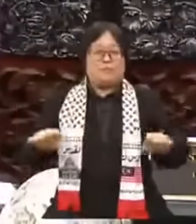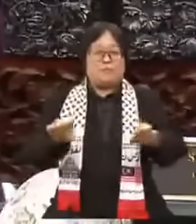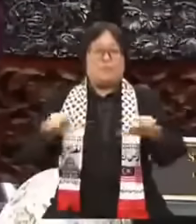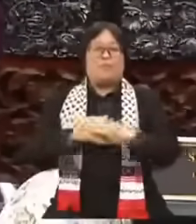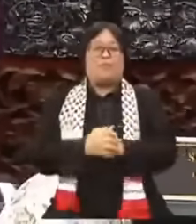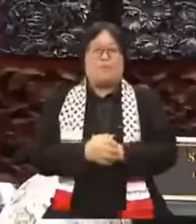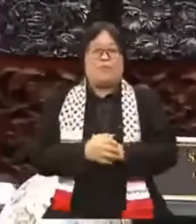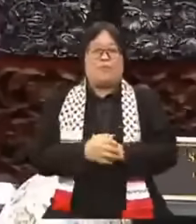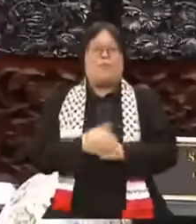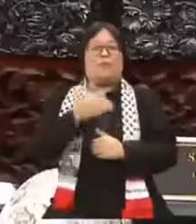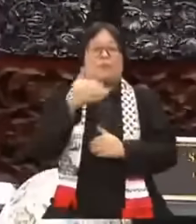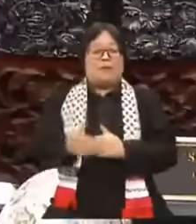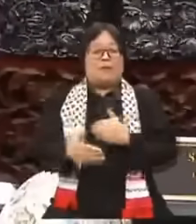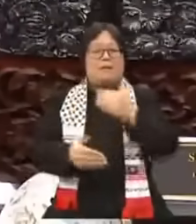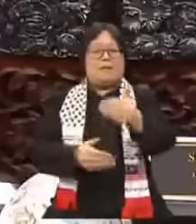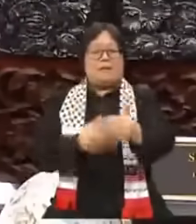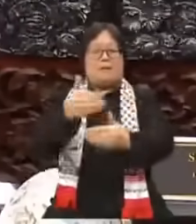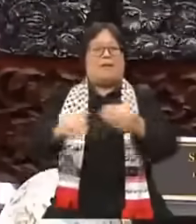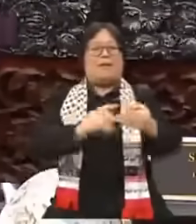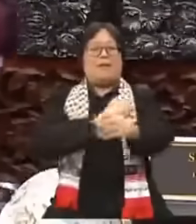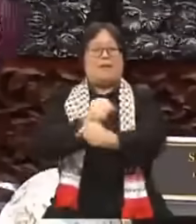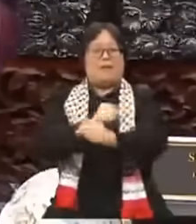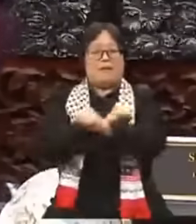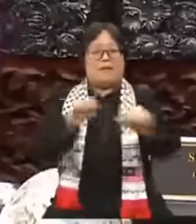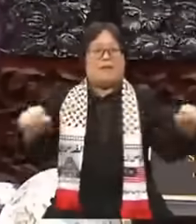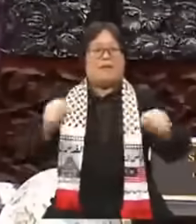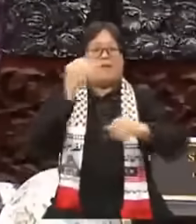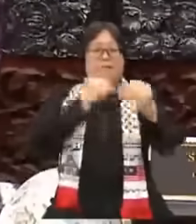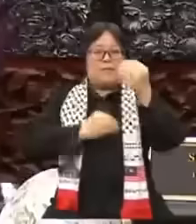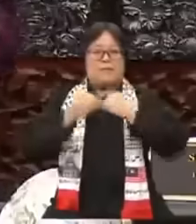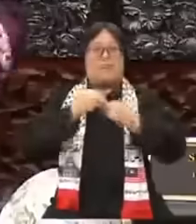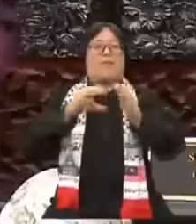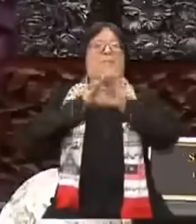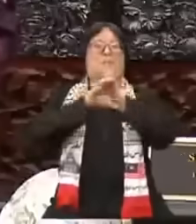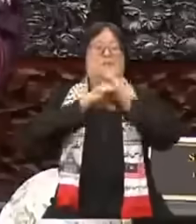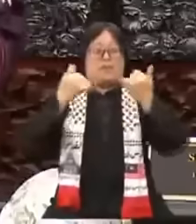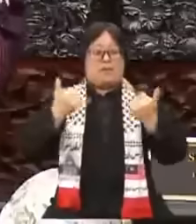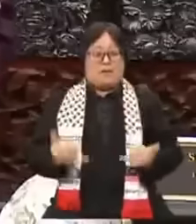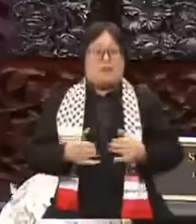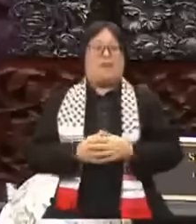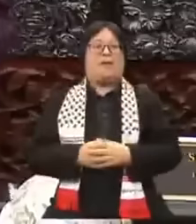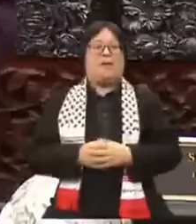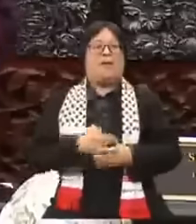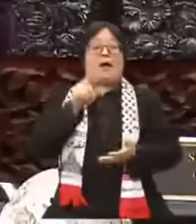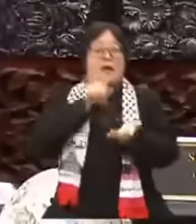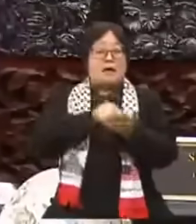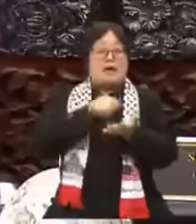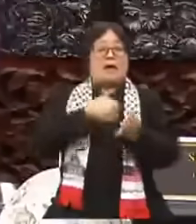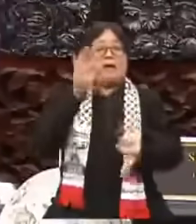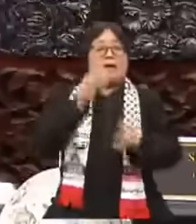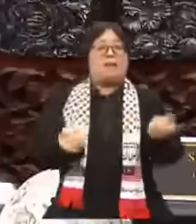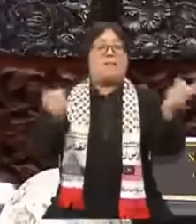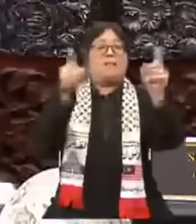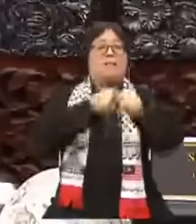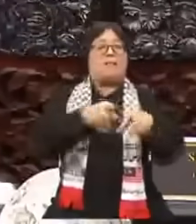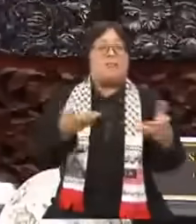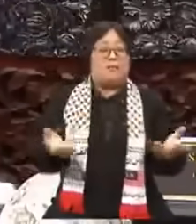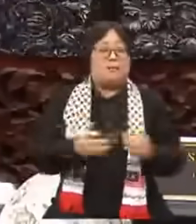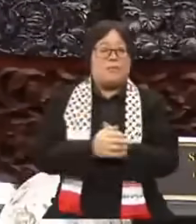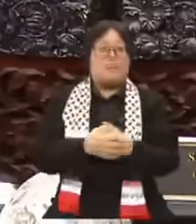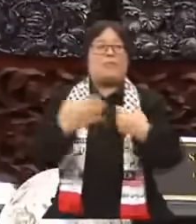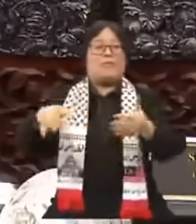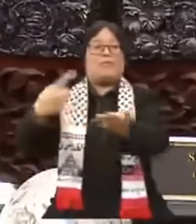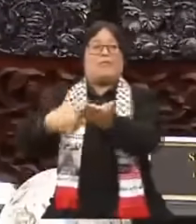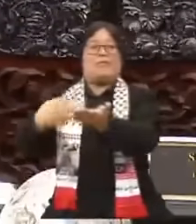darii keterjaminan makanan bersedia misalnya kita kata sekarang soal ayam kalau berlaku sesuatu kita dah